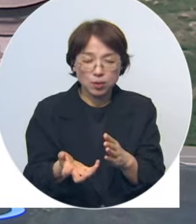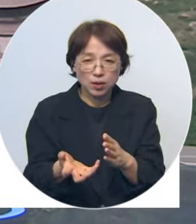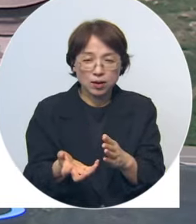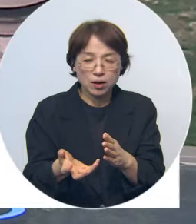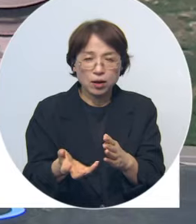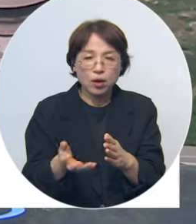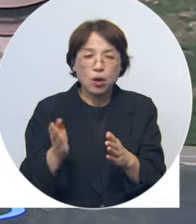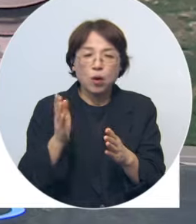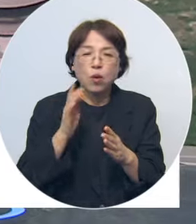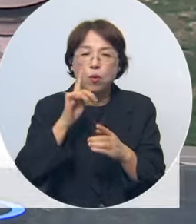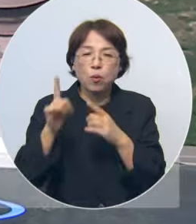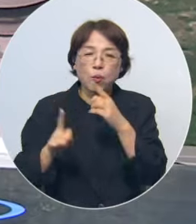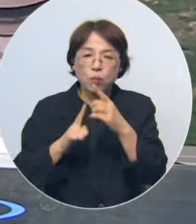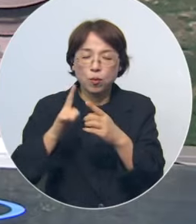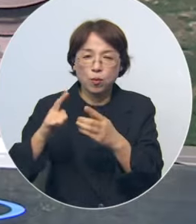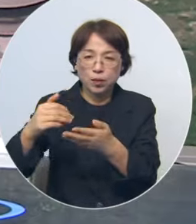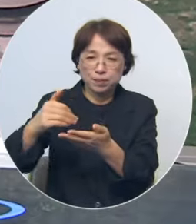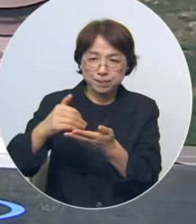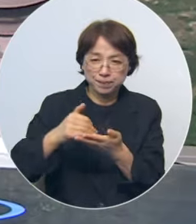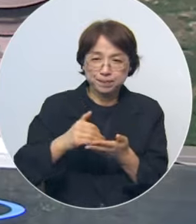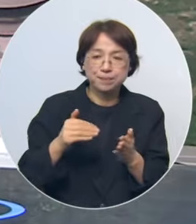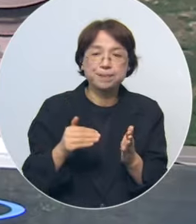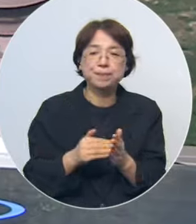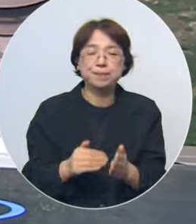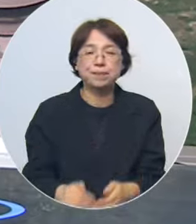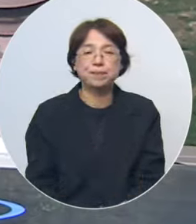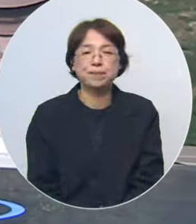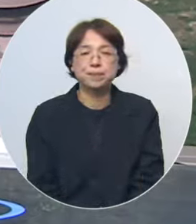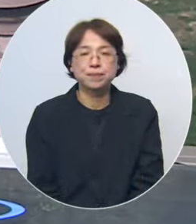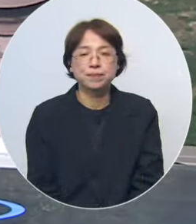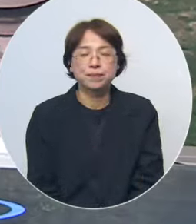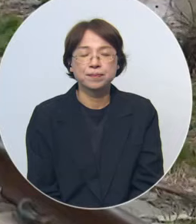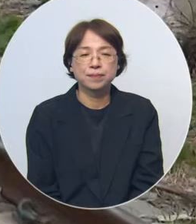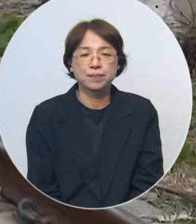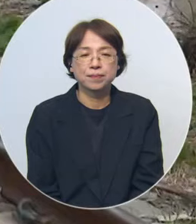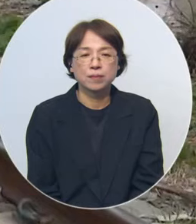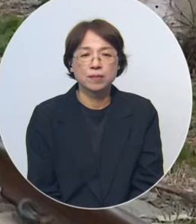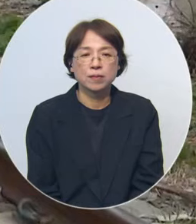공모에 제안서를 냈습니다. 이리나 기자의 보도입니다.